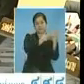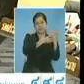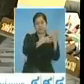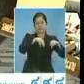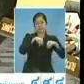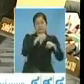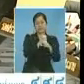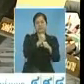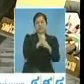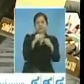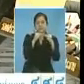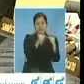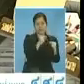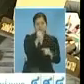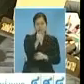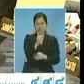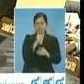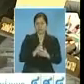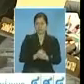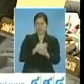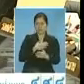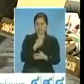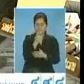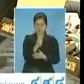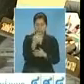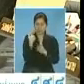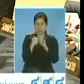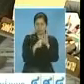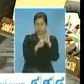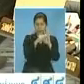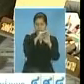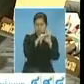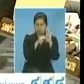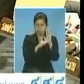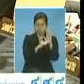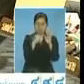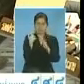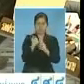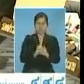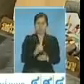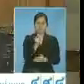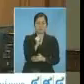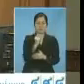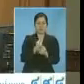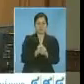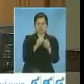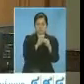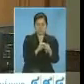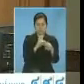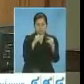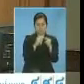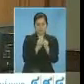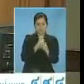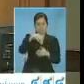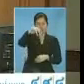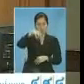ฒนาต่างๆได้เราจะเห็นว่าหลายๆตัวอย่างที่ได้เกิดขึ้นมาแล้วในอดีตอย่างเช่นตัวอย่างของการสร้างสนาม